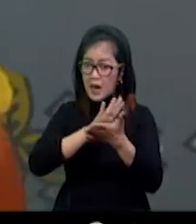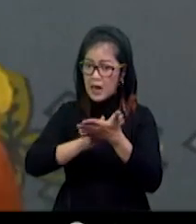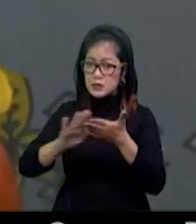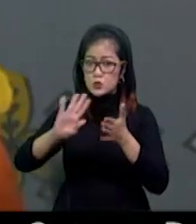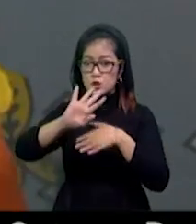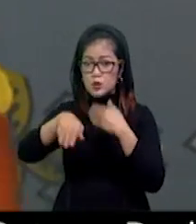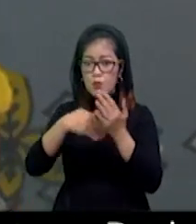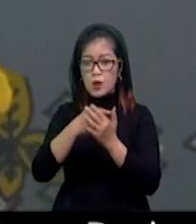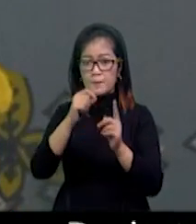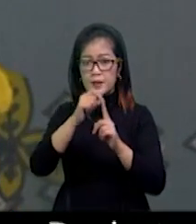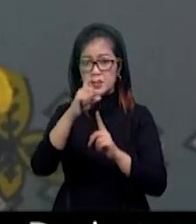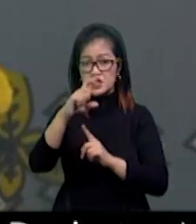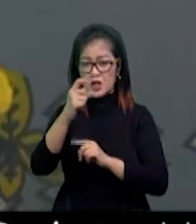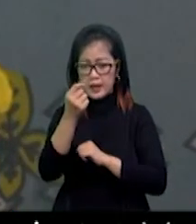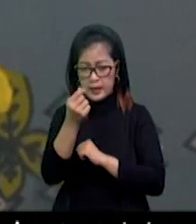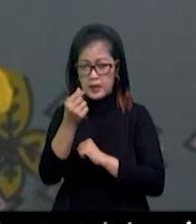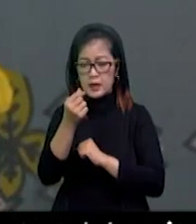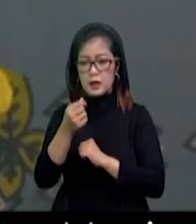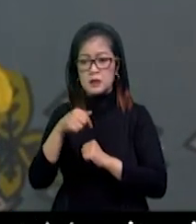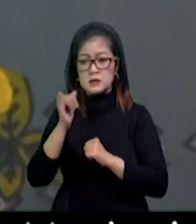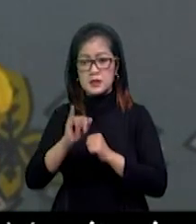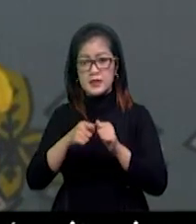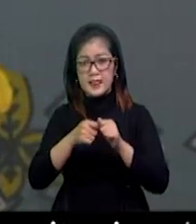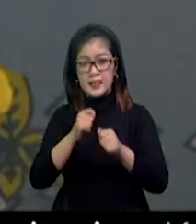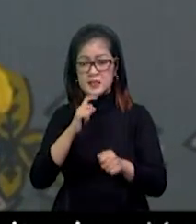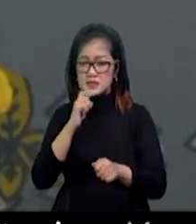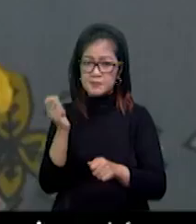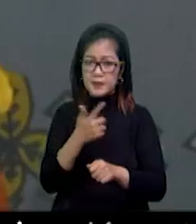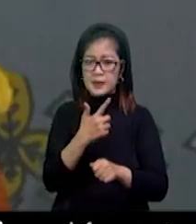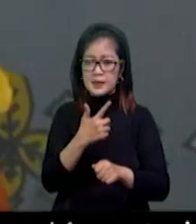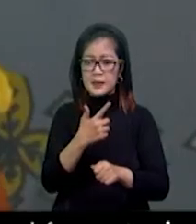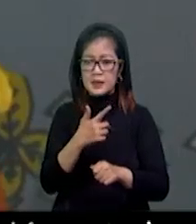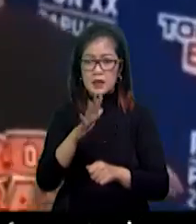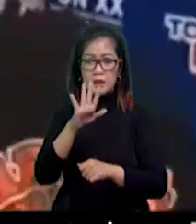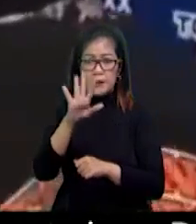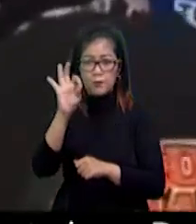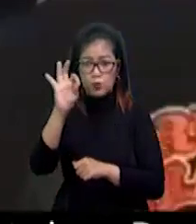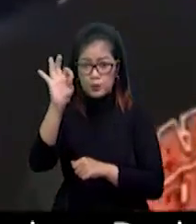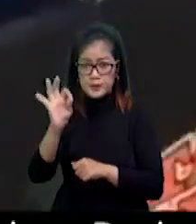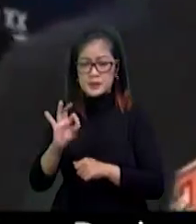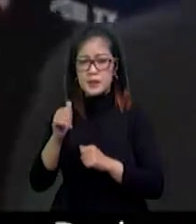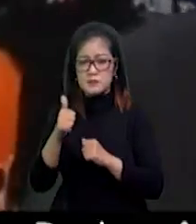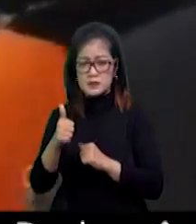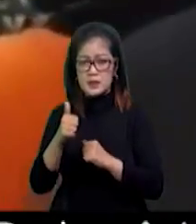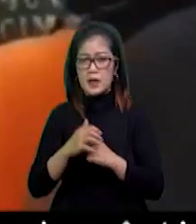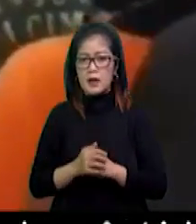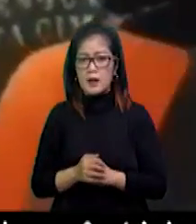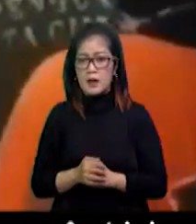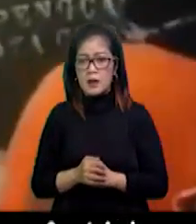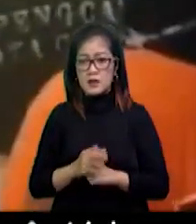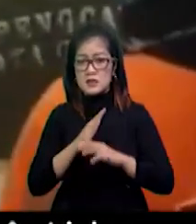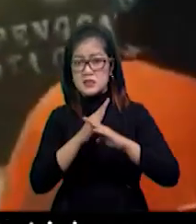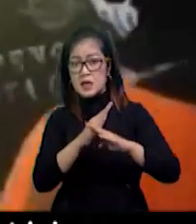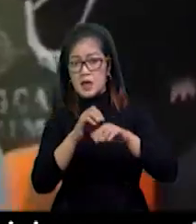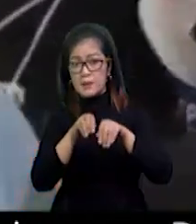di Provinsi Papua dari kecepatan testing. Itu lebih dari 50%. Untuk mencegah penyebaran